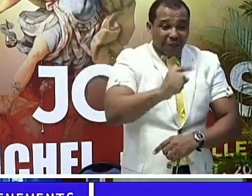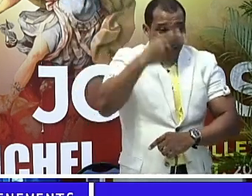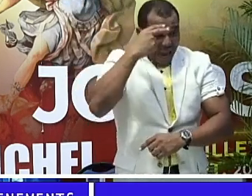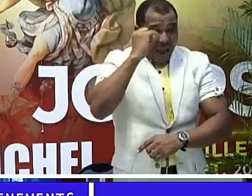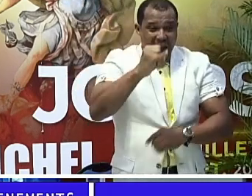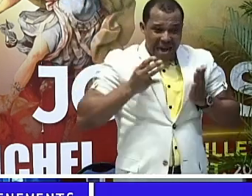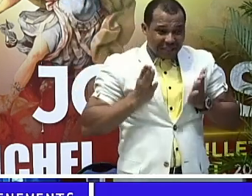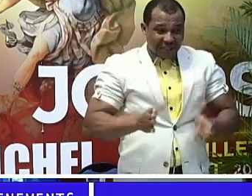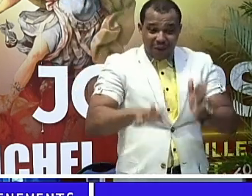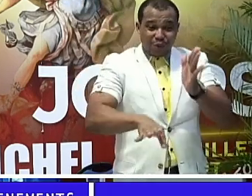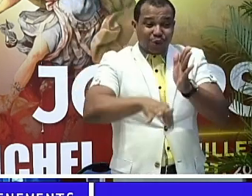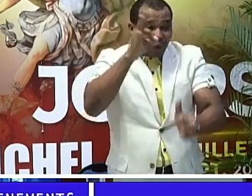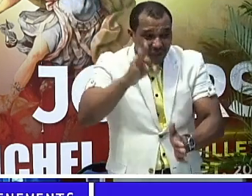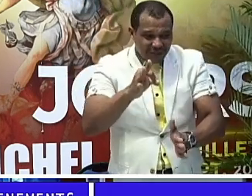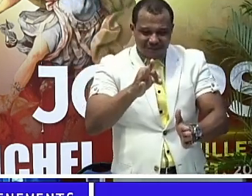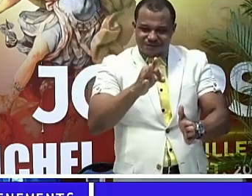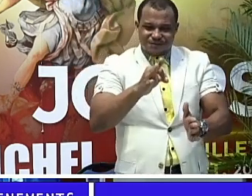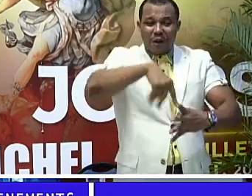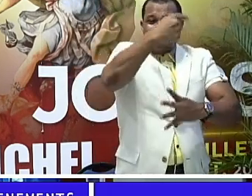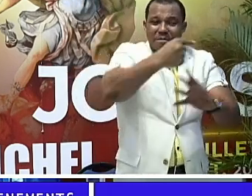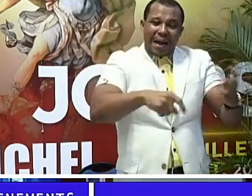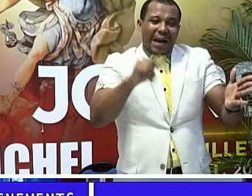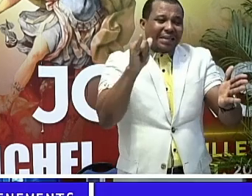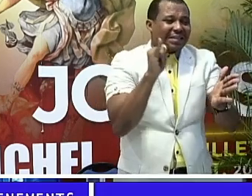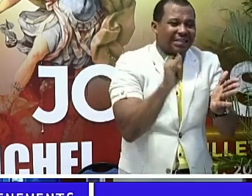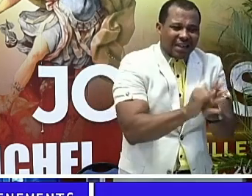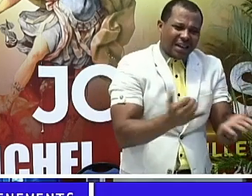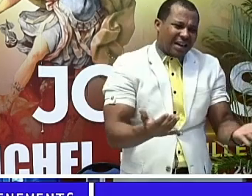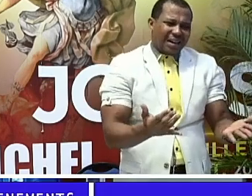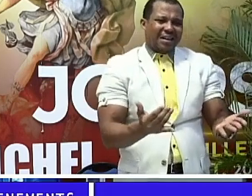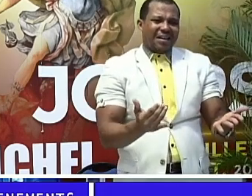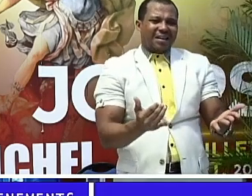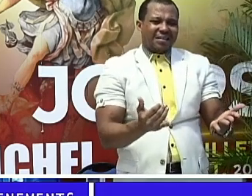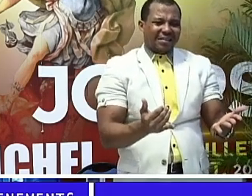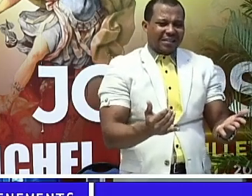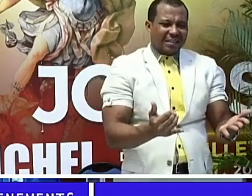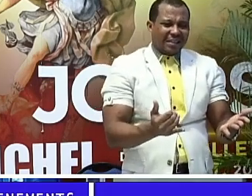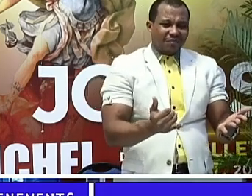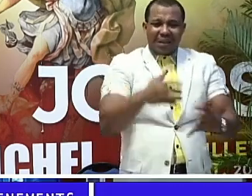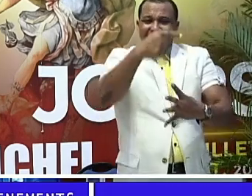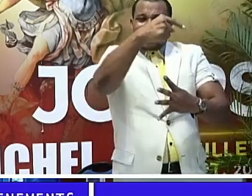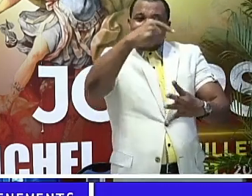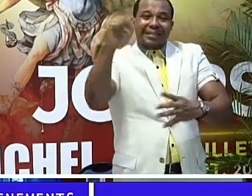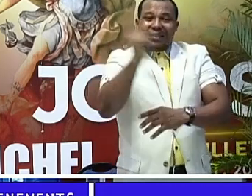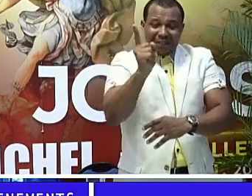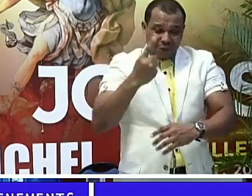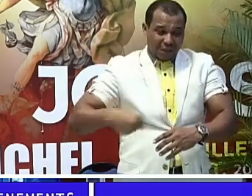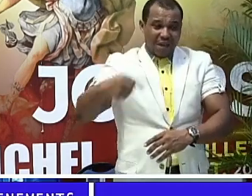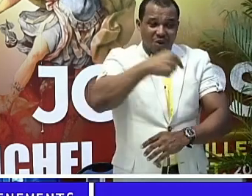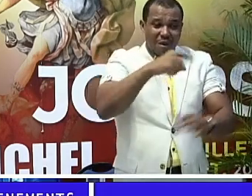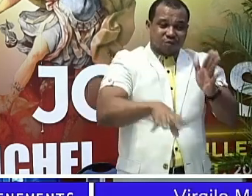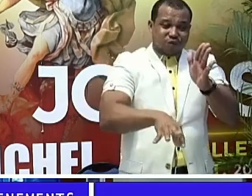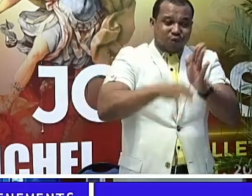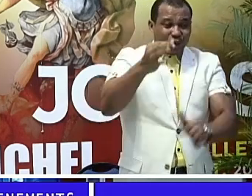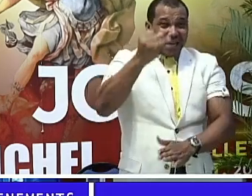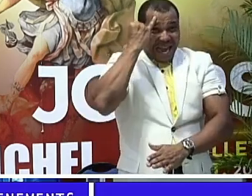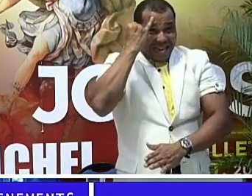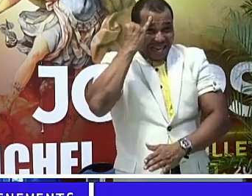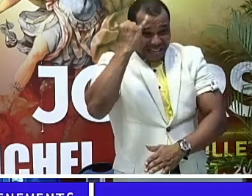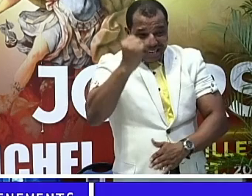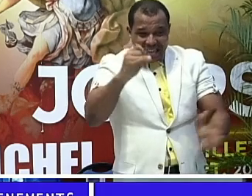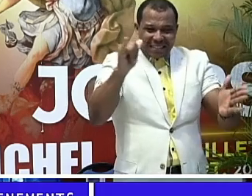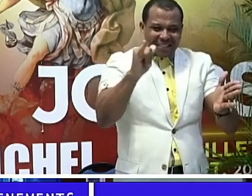yo. Qui côté nous sorti avec mode l'idée sa yo. Est-ce que au fond c'est